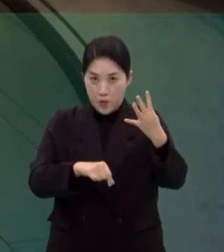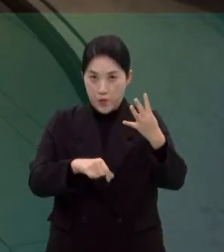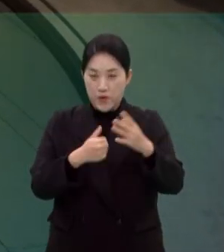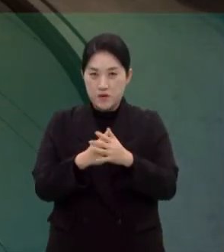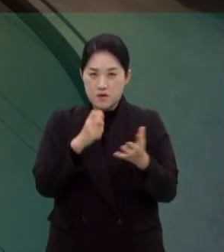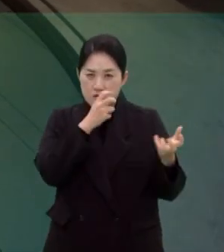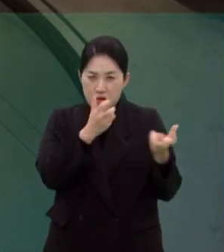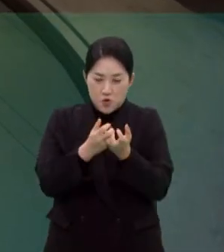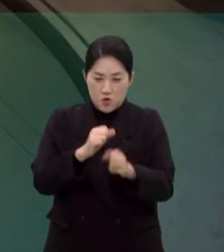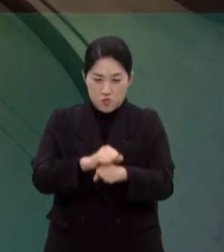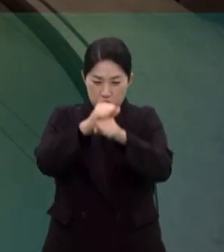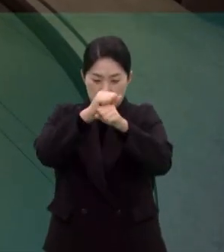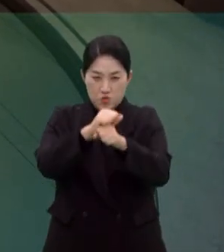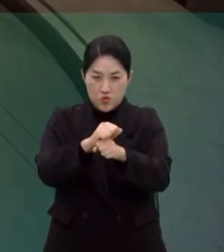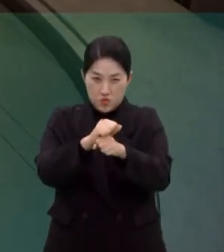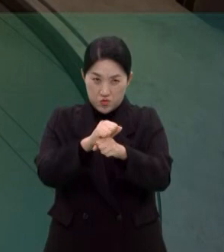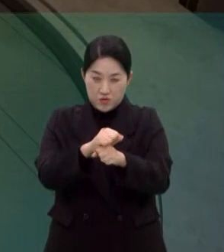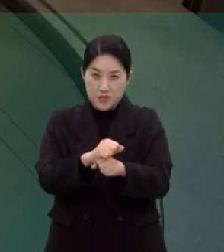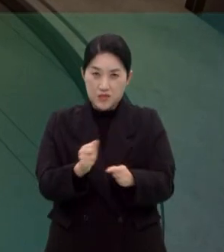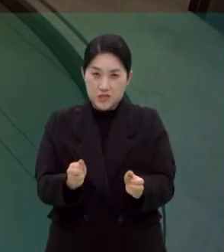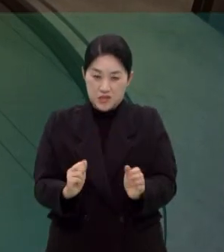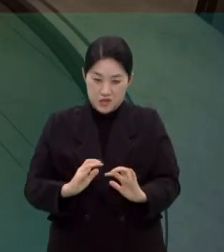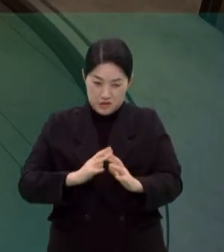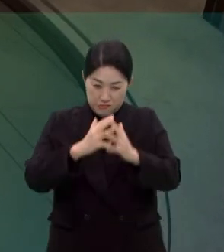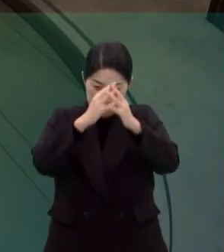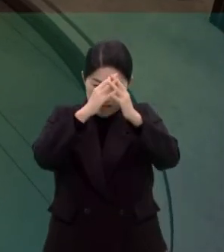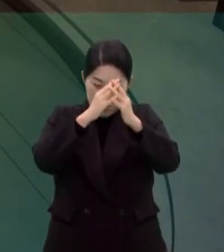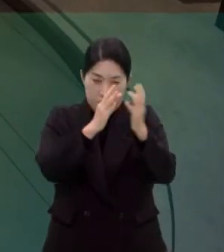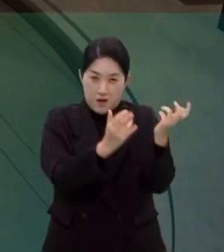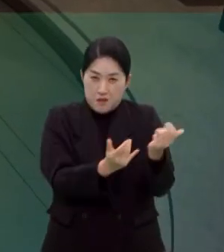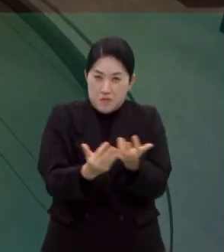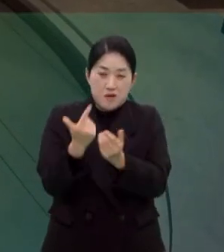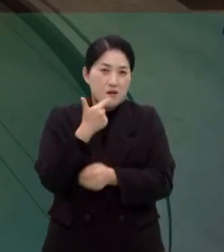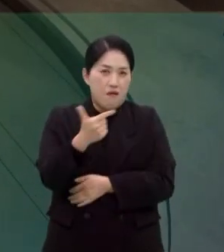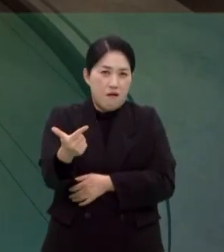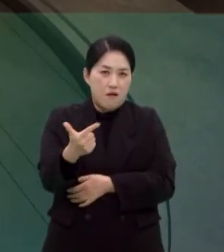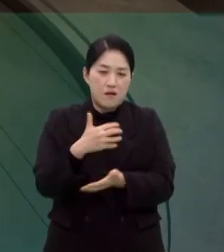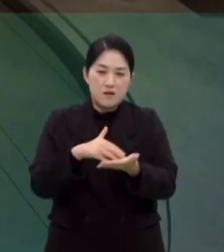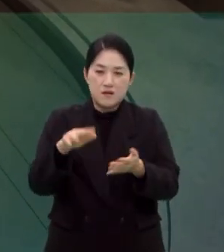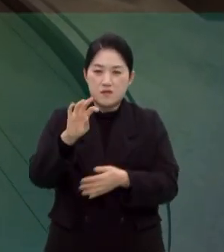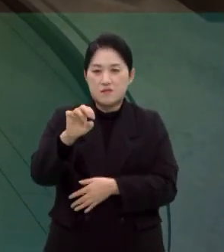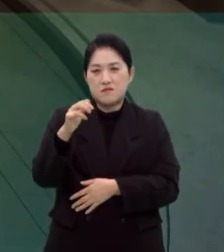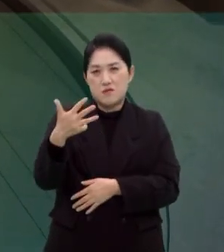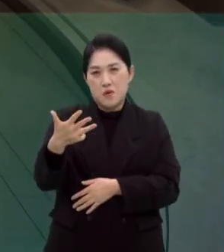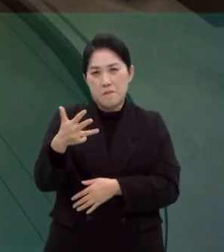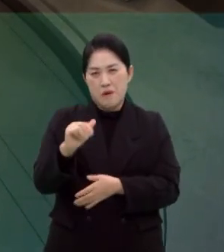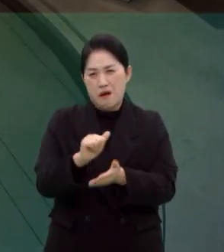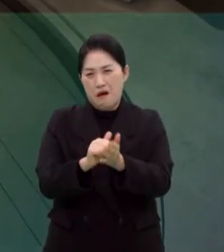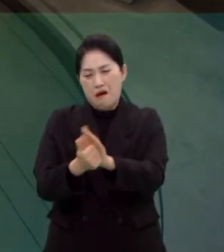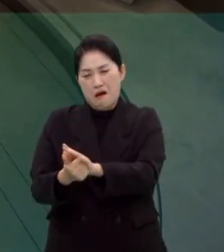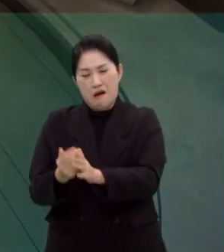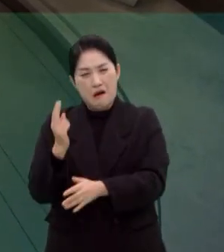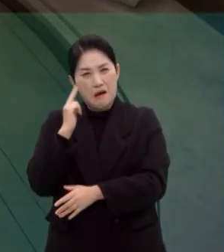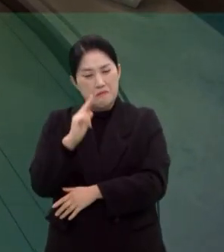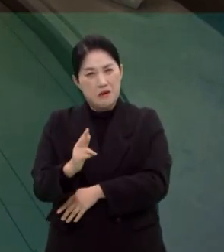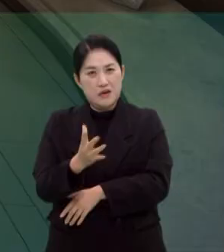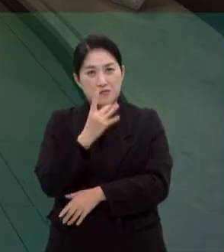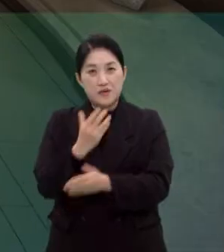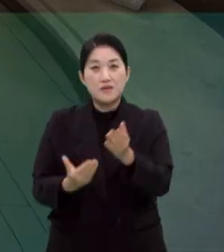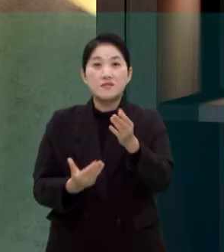냉동물류 창고 공사 현장에서 대형 화재가 발생해 38분이 사망하는 참사가